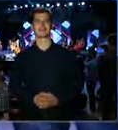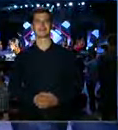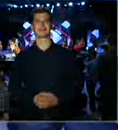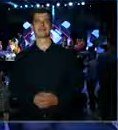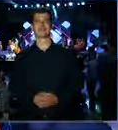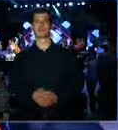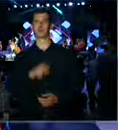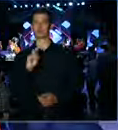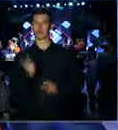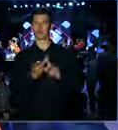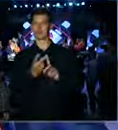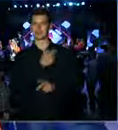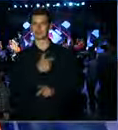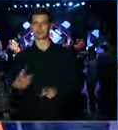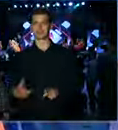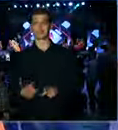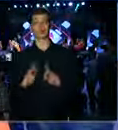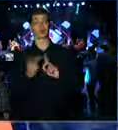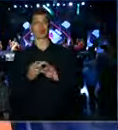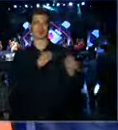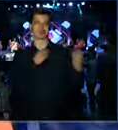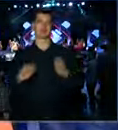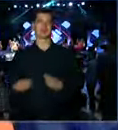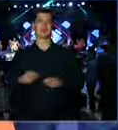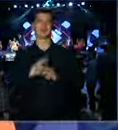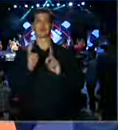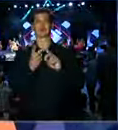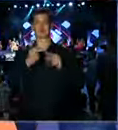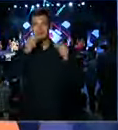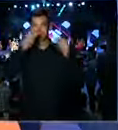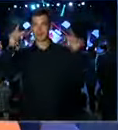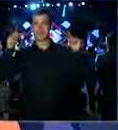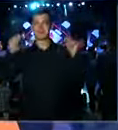Drugi tytuł, druga szarfa i drugi diadem.